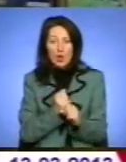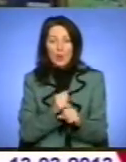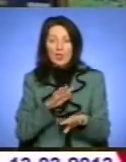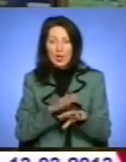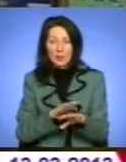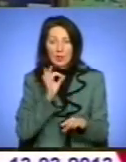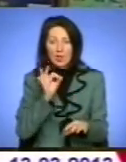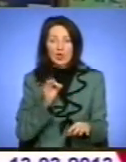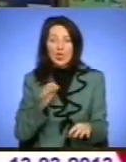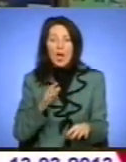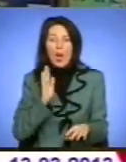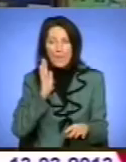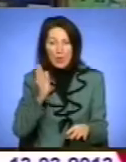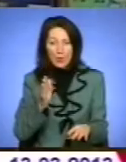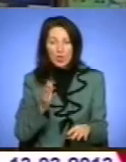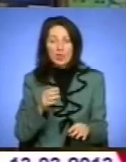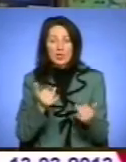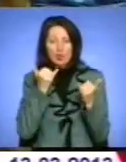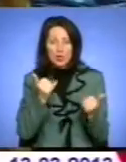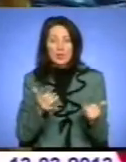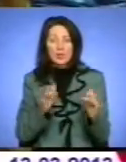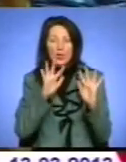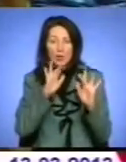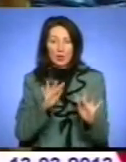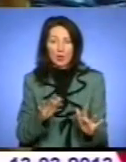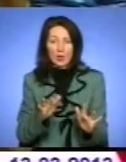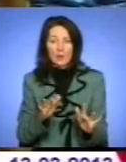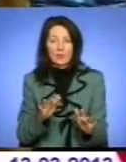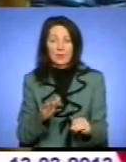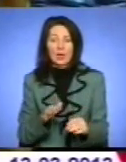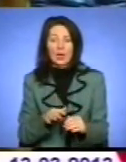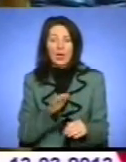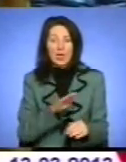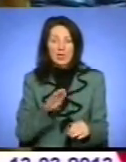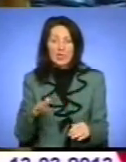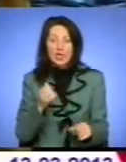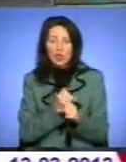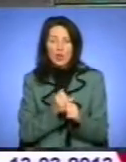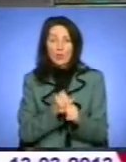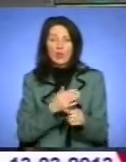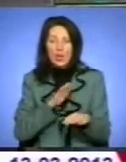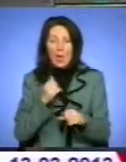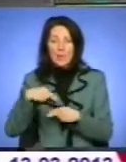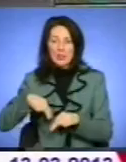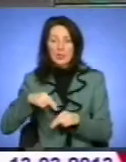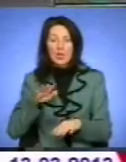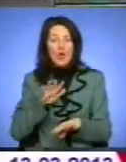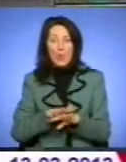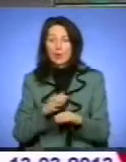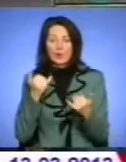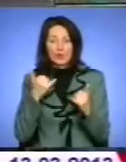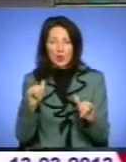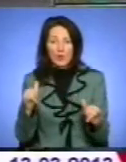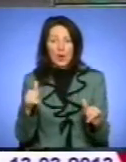за сучасними технологіями. Стриманих працівників Національного банку дитячі роботи зворушили. Серед малюнків є такі, що мені, наприклад,